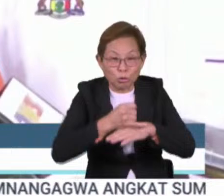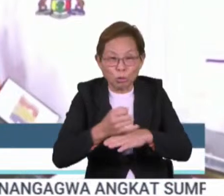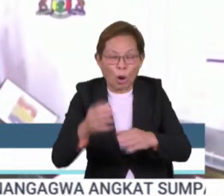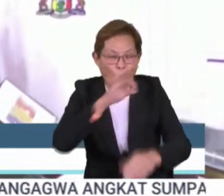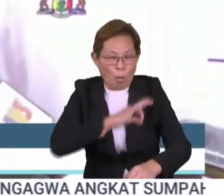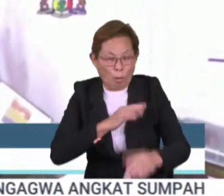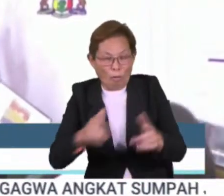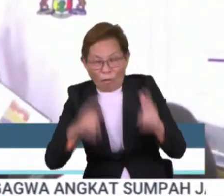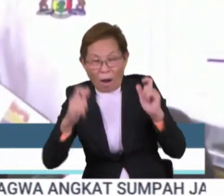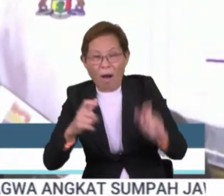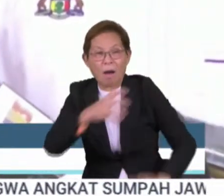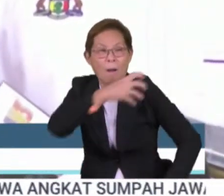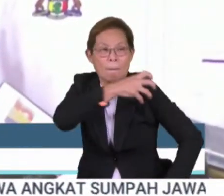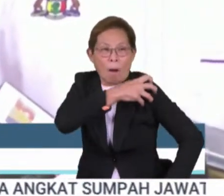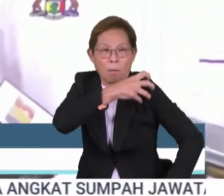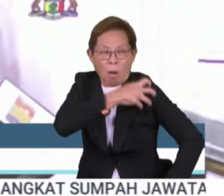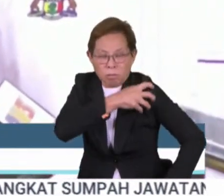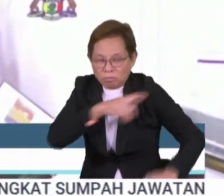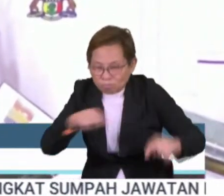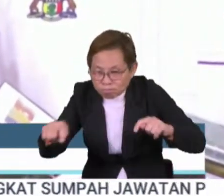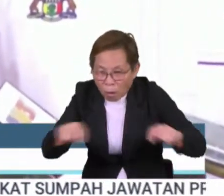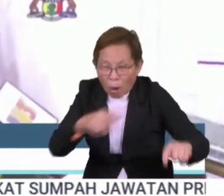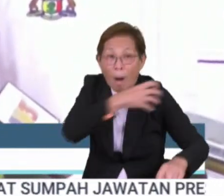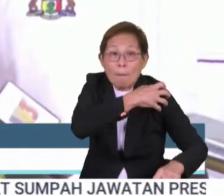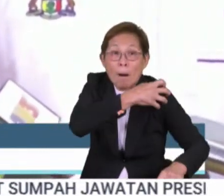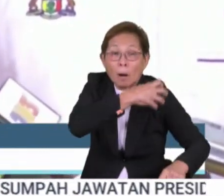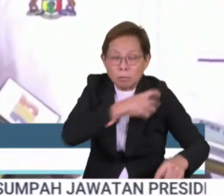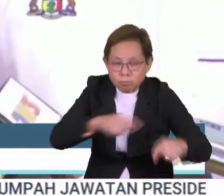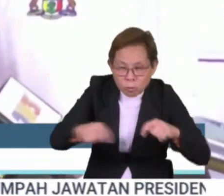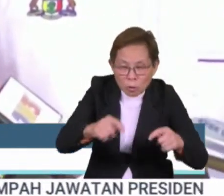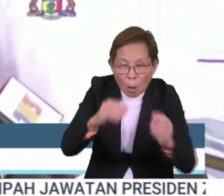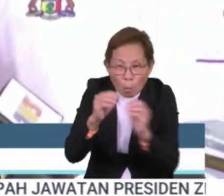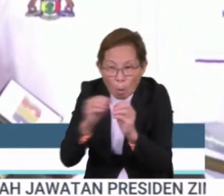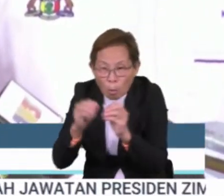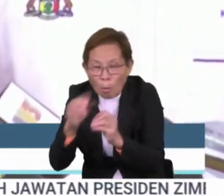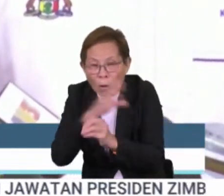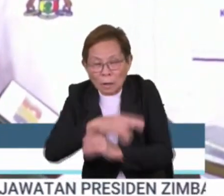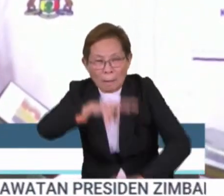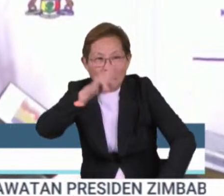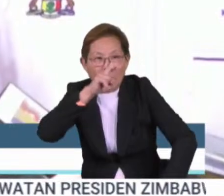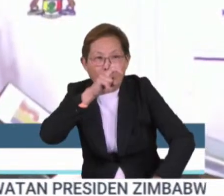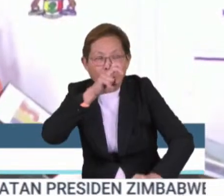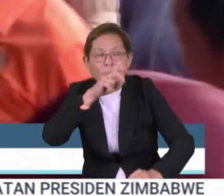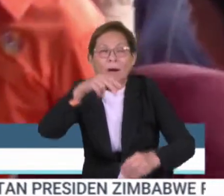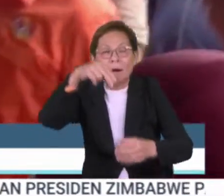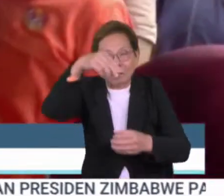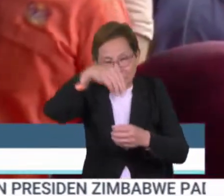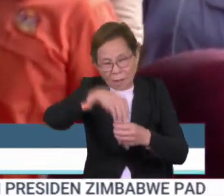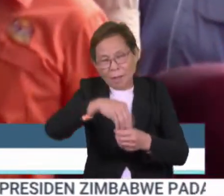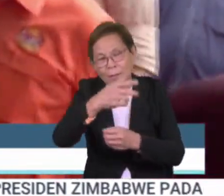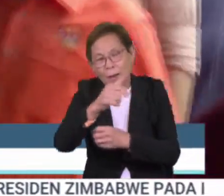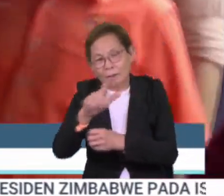Ini pihak penguatkuasa akan bertindak dengan lebih kerap dan lebih keras dalam hal ini, insyaAllah.